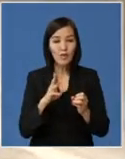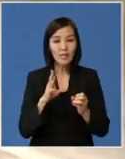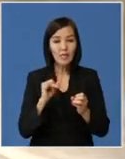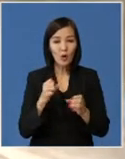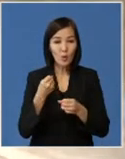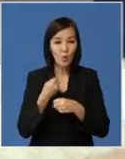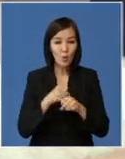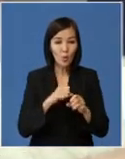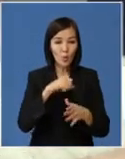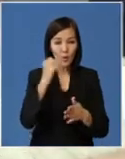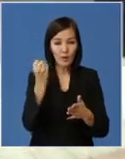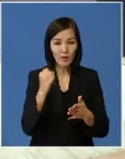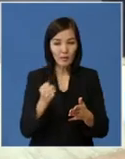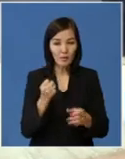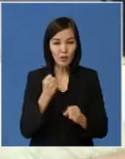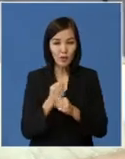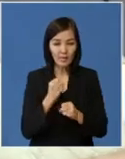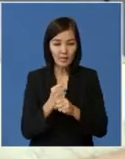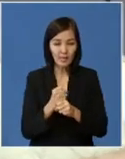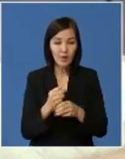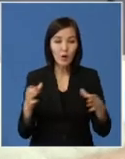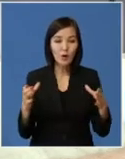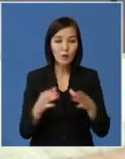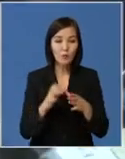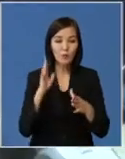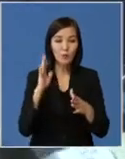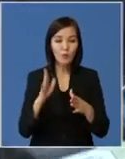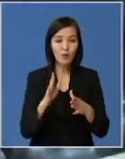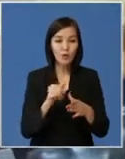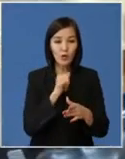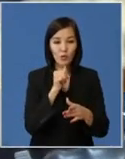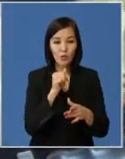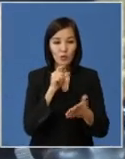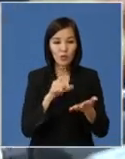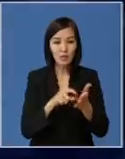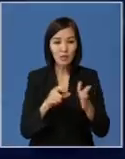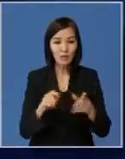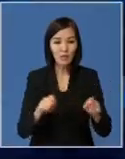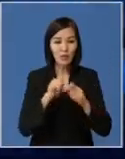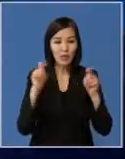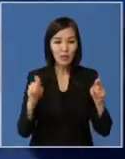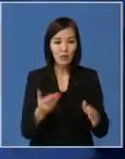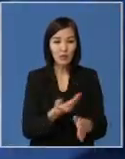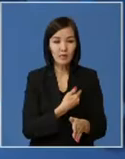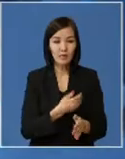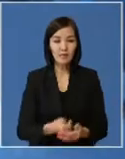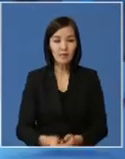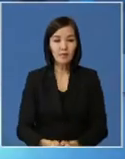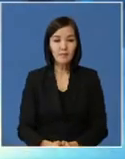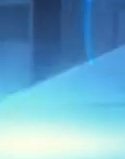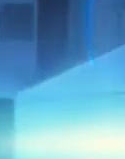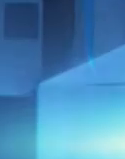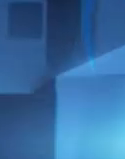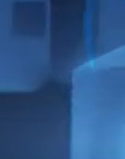өнерін дәріптеп, ұлттық асқа астау ұсынып отырған ұжым болашақта Қостанайда бөлімше ашсақ дейді. Жазира Исаева, Мәди Байбосынов,